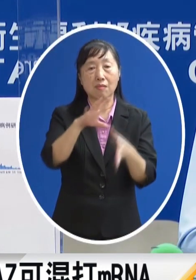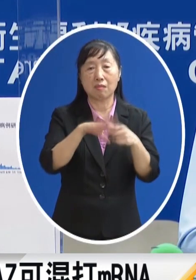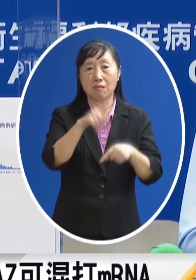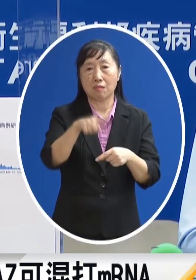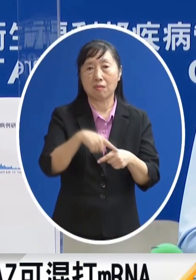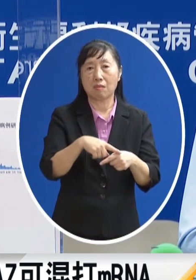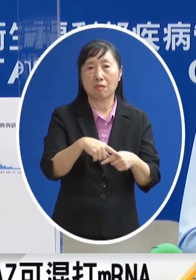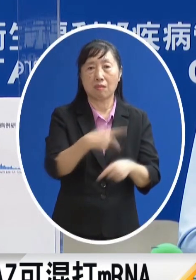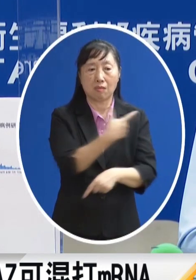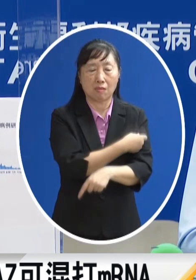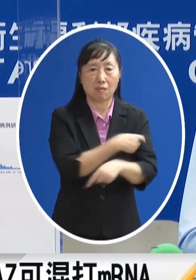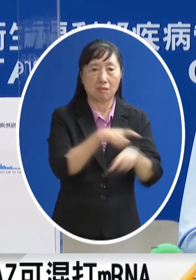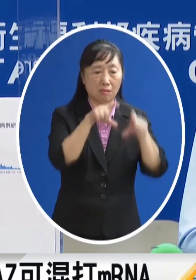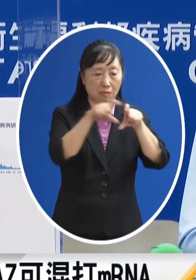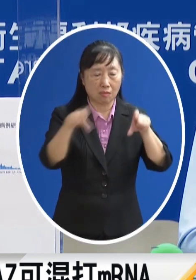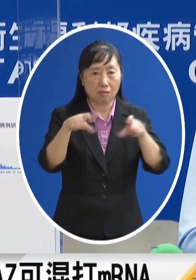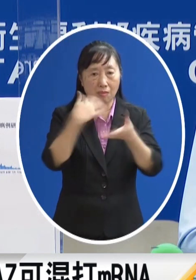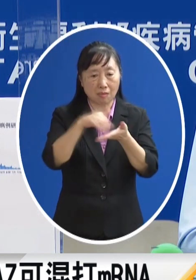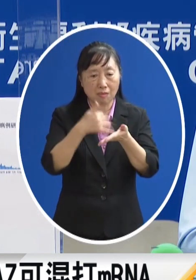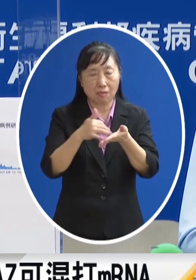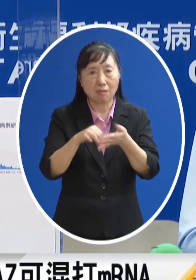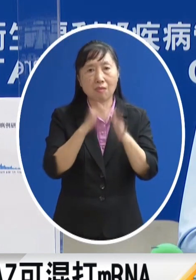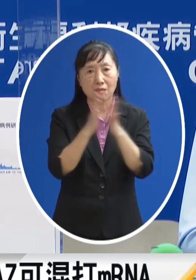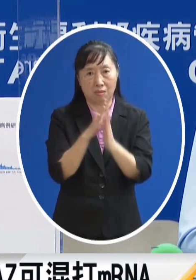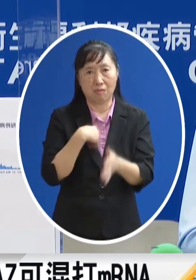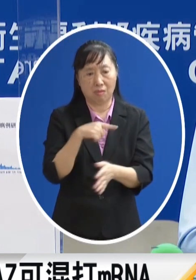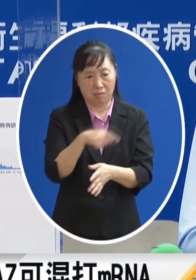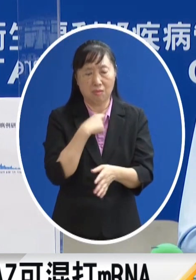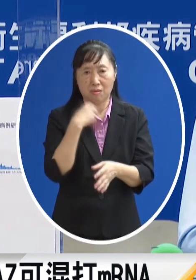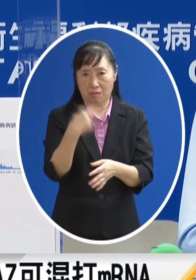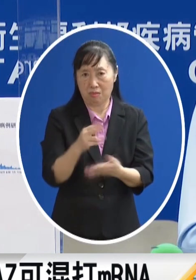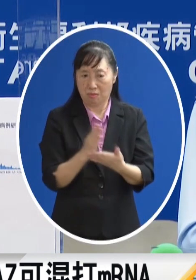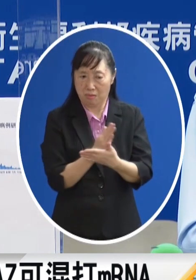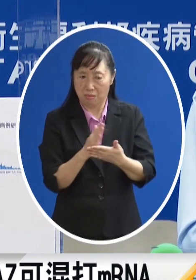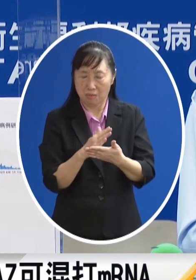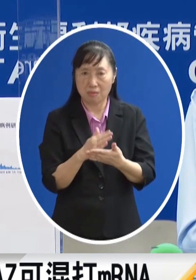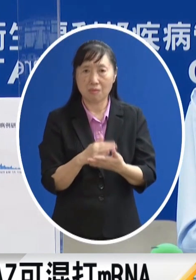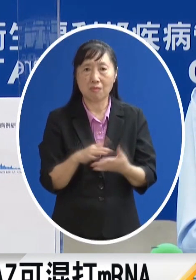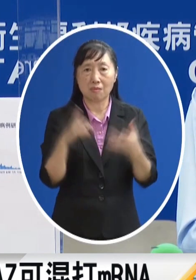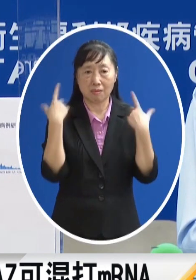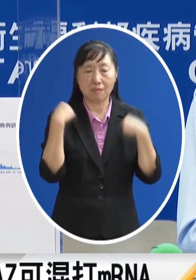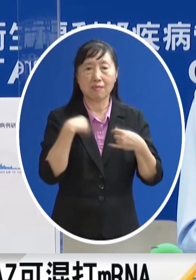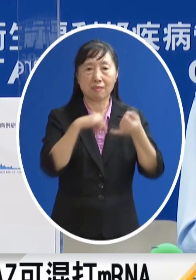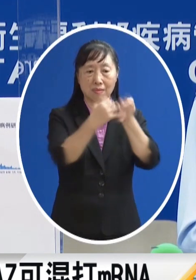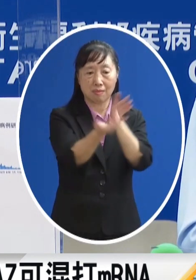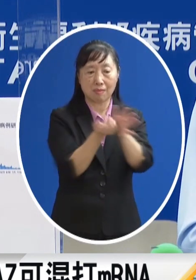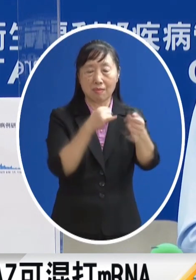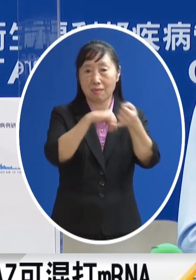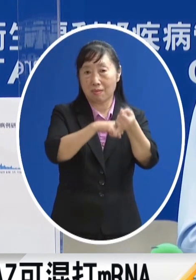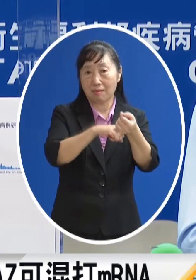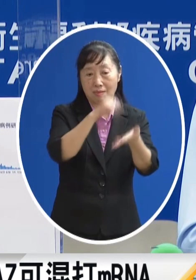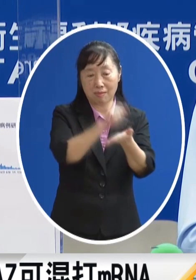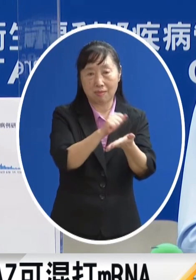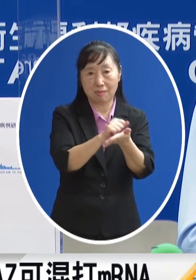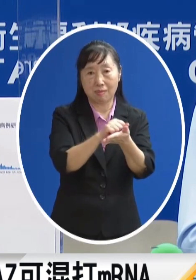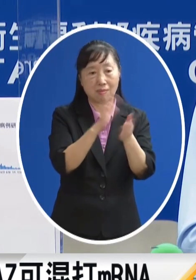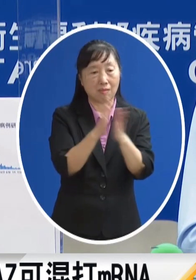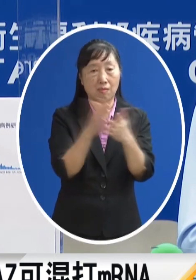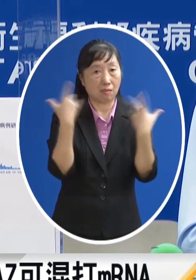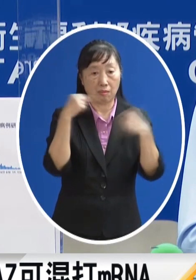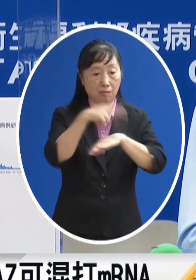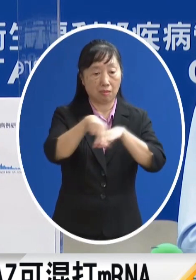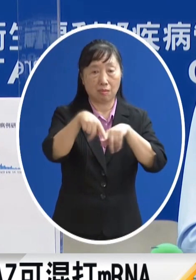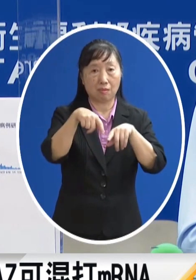数量等等的，它还有一些考验，那还有本来的一个登记的平台上面都没有做这样的规